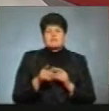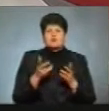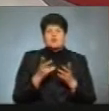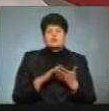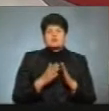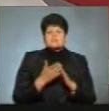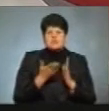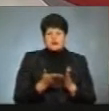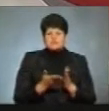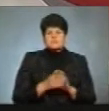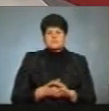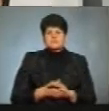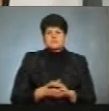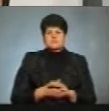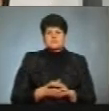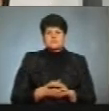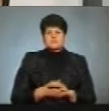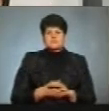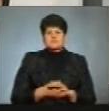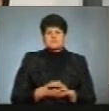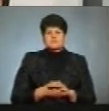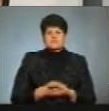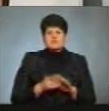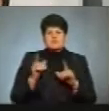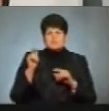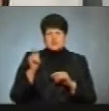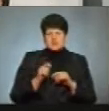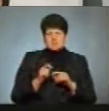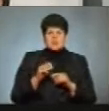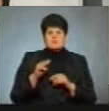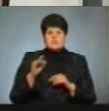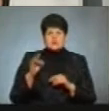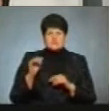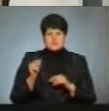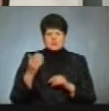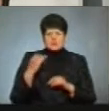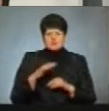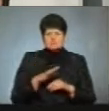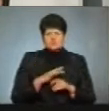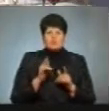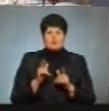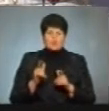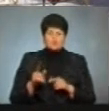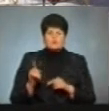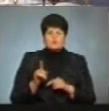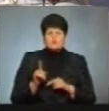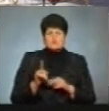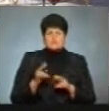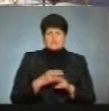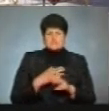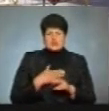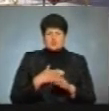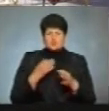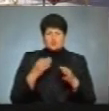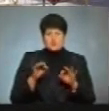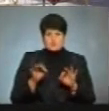в якому вони стані і чи безпечні? Заїжджі атракціони, ну, зараз таке, раніше було погодження, що без